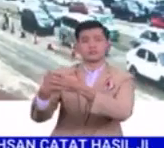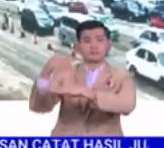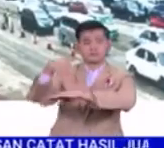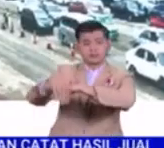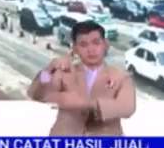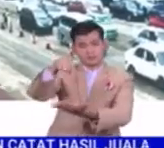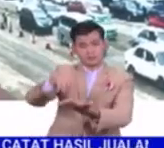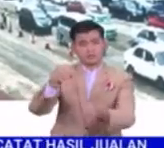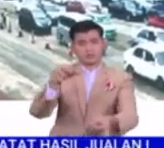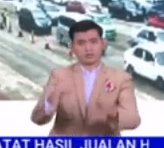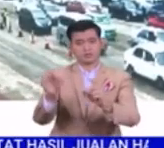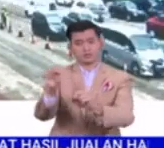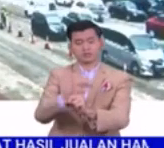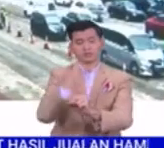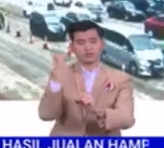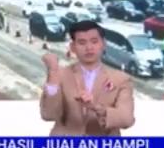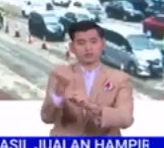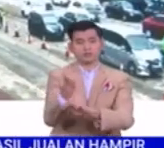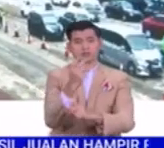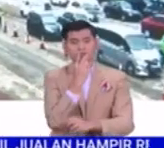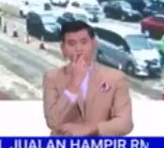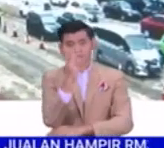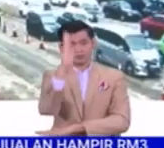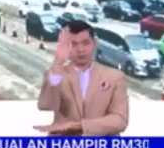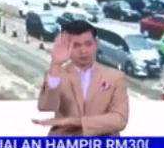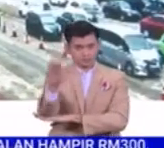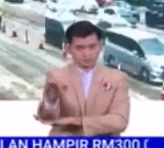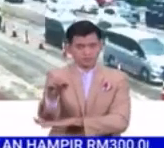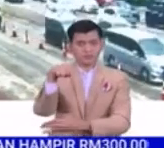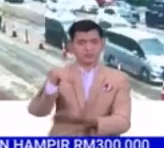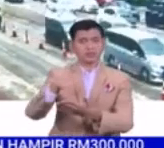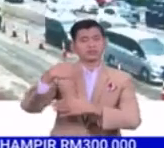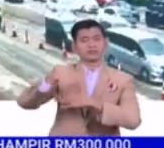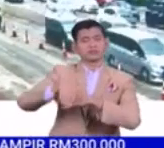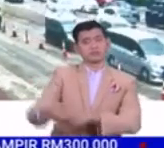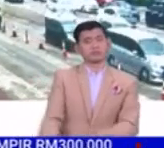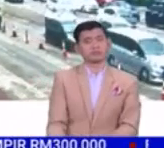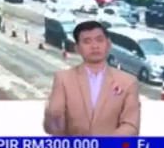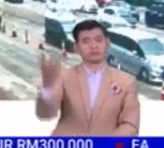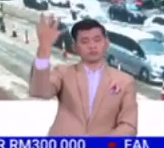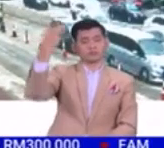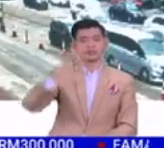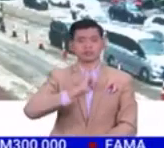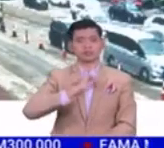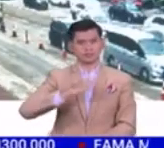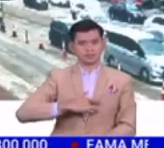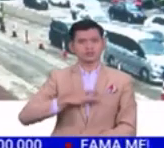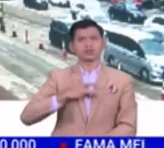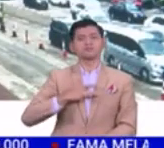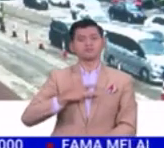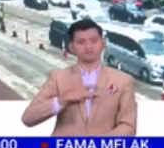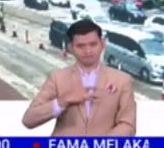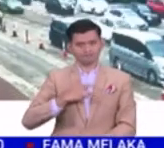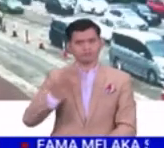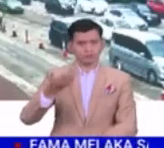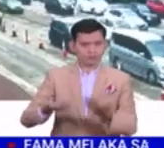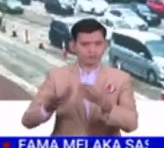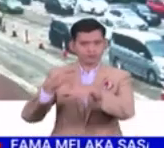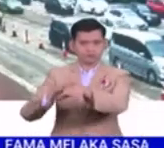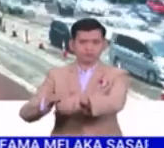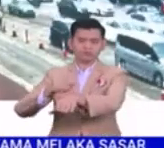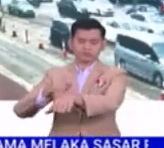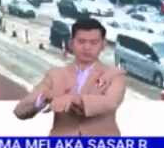ini sebelah petang, dan kita jangkakan selepas waktu berbuka ini keadaan akan mula bertambah lagi